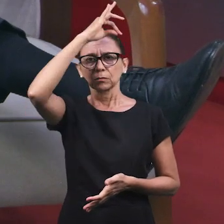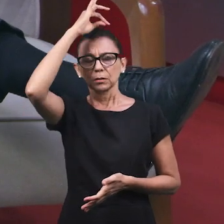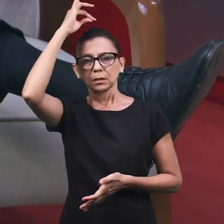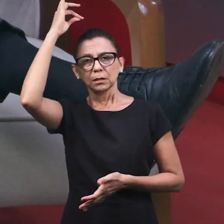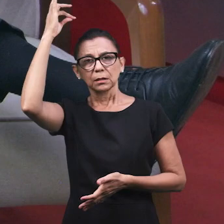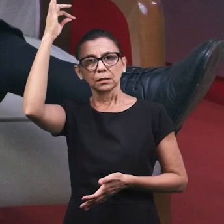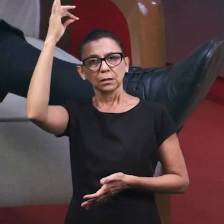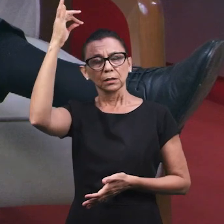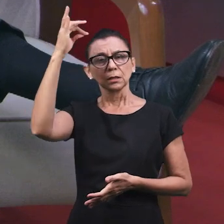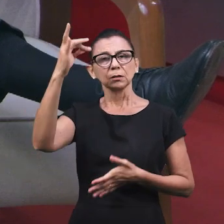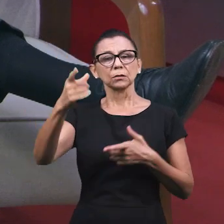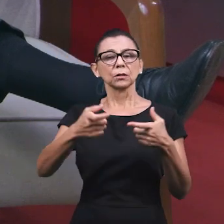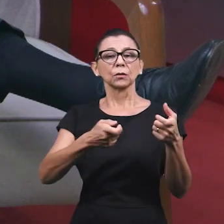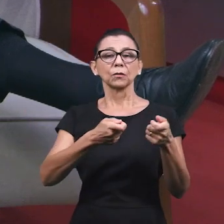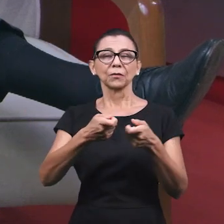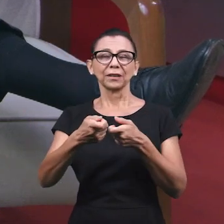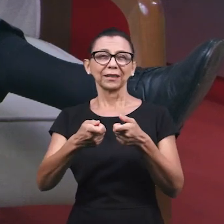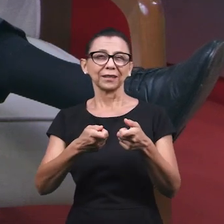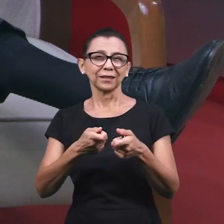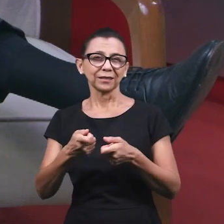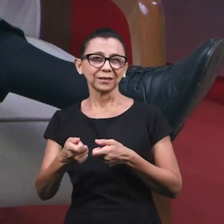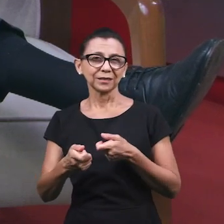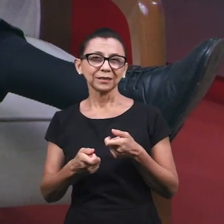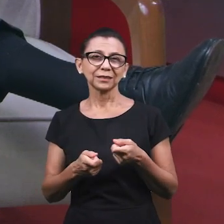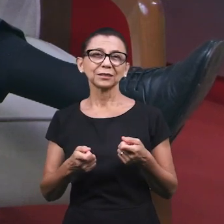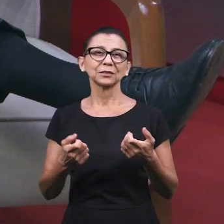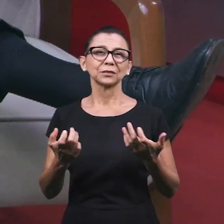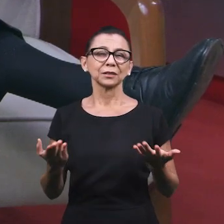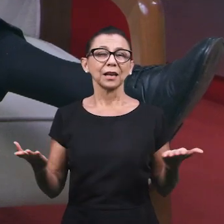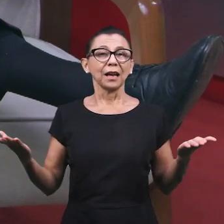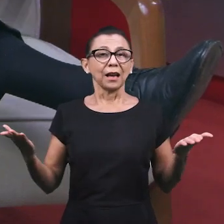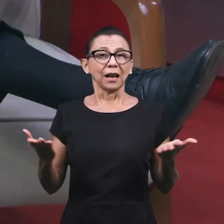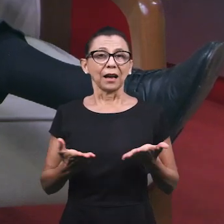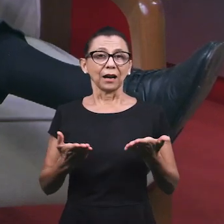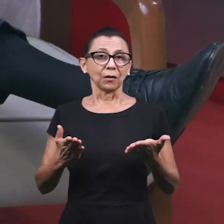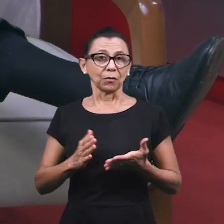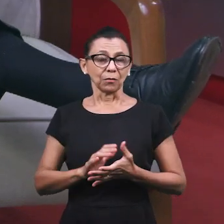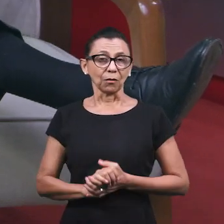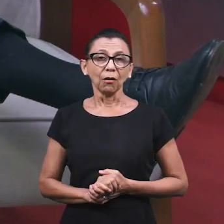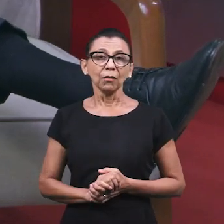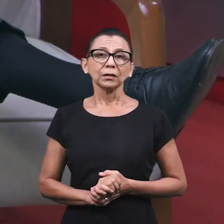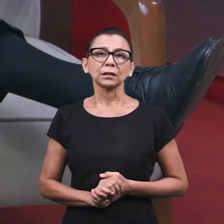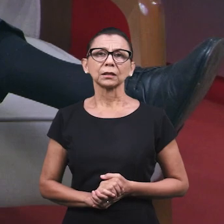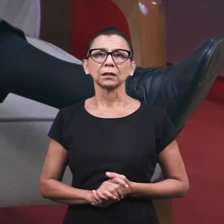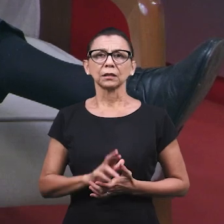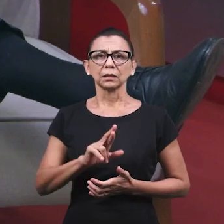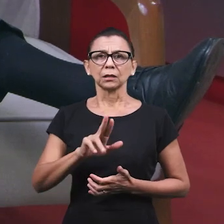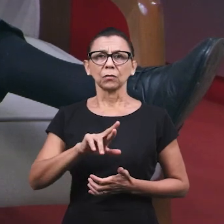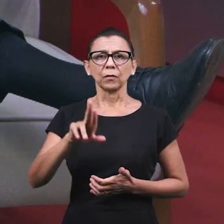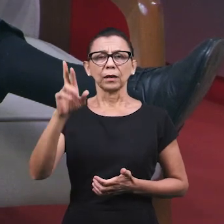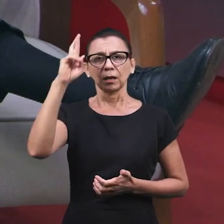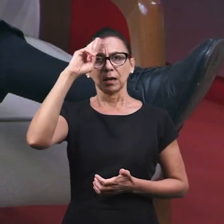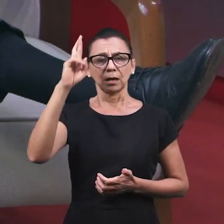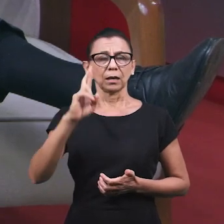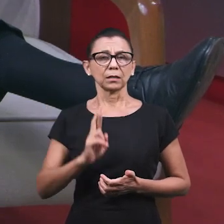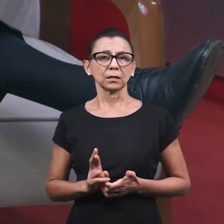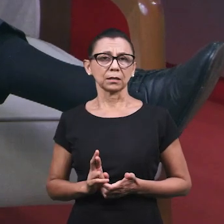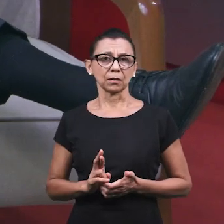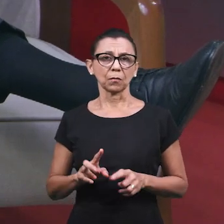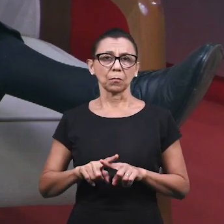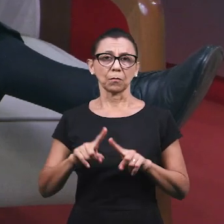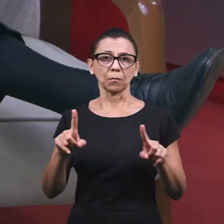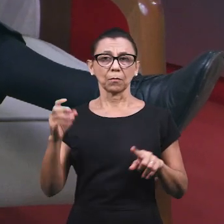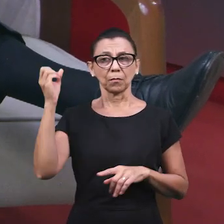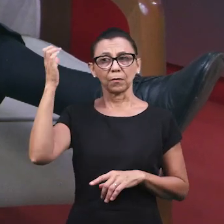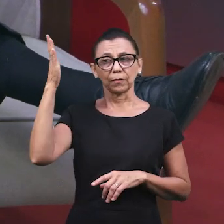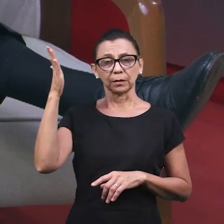vie, elle ne marche pas selon sa compréhension, sa raison. Mais il y a un gouvernement